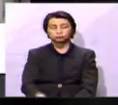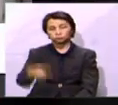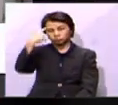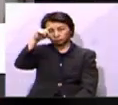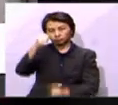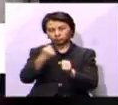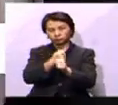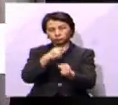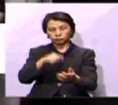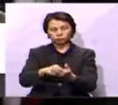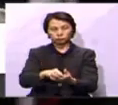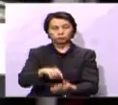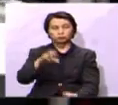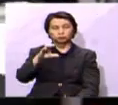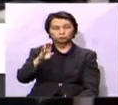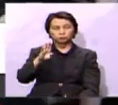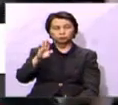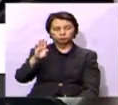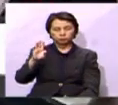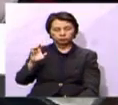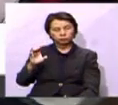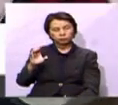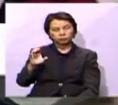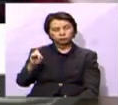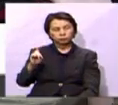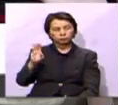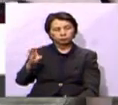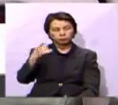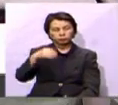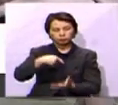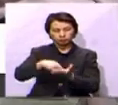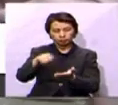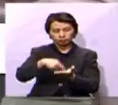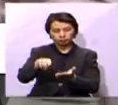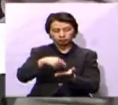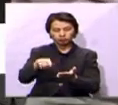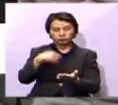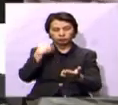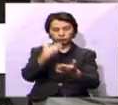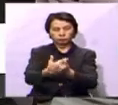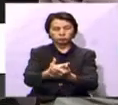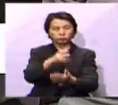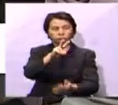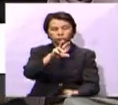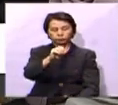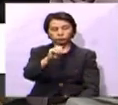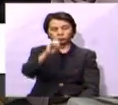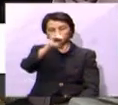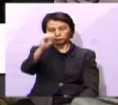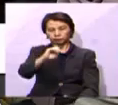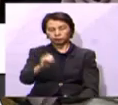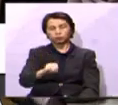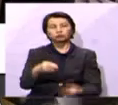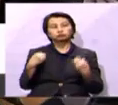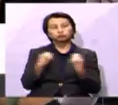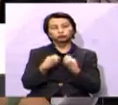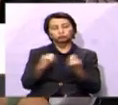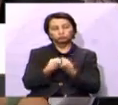Bagi tahun ini, CBP juga menyasar kadar pertumbuhan pengeluaran pembiayaannya sehingga 20%